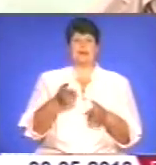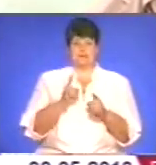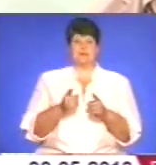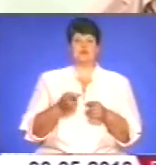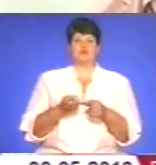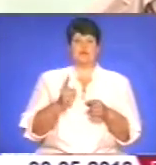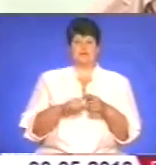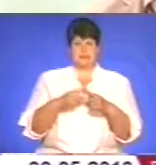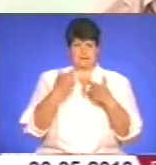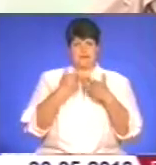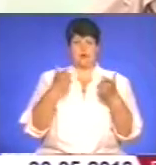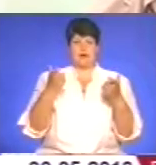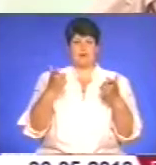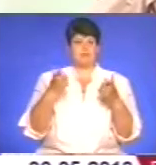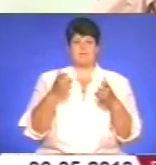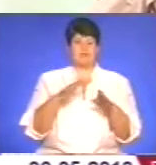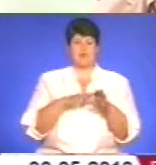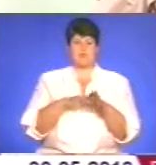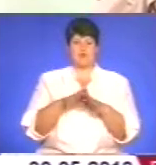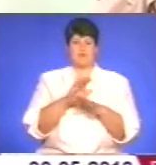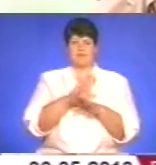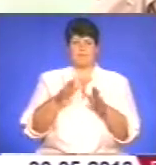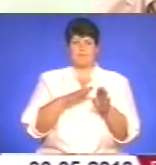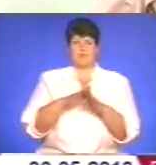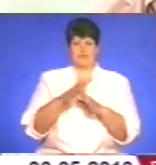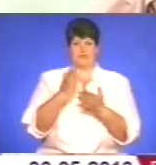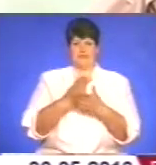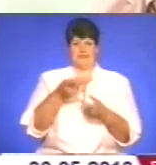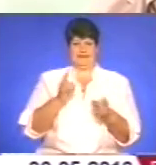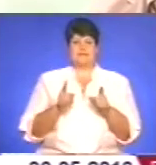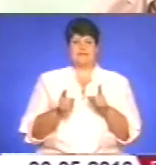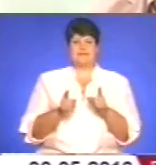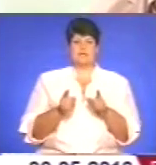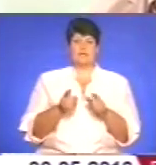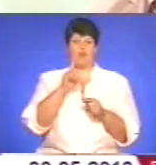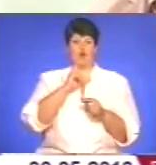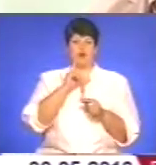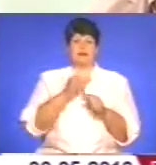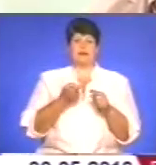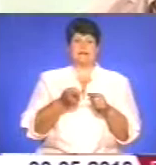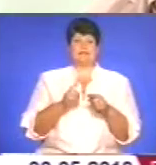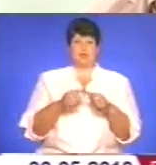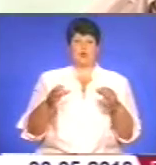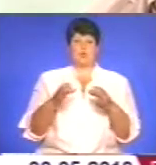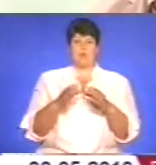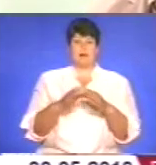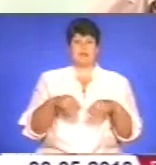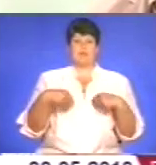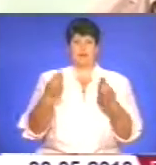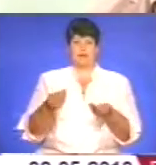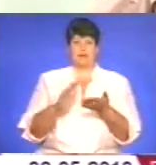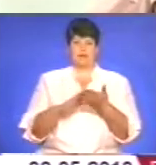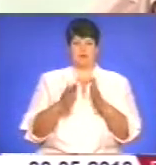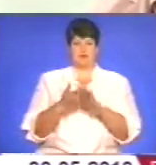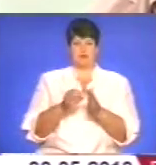інформація, вона не зовсім відповідає дійсності, поки ця компанія не подала на реєстрацію договорів.